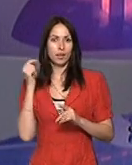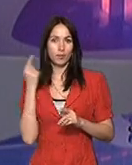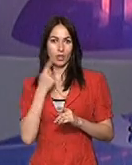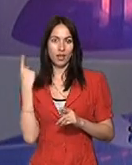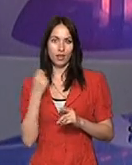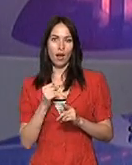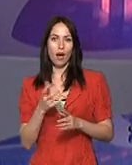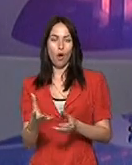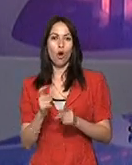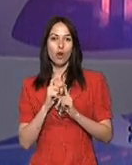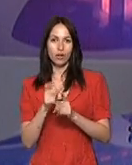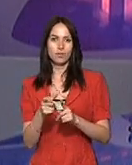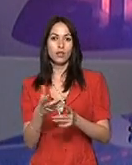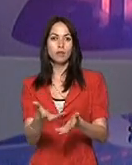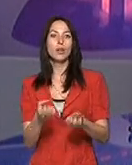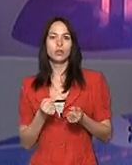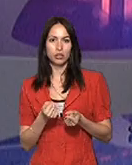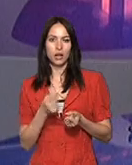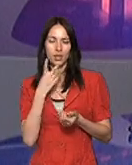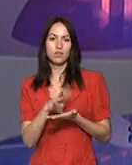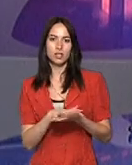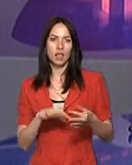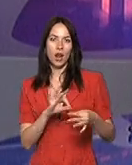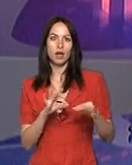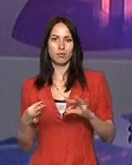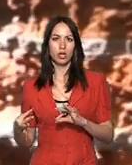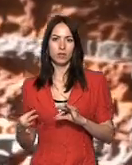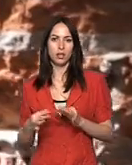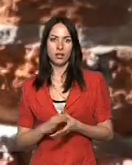отримали відповідь від посадовців. Деталі у сюжеті Світлани Стеценко.